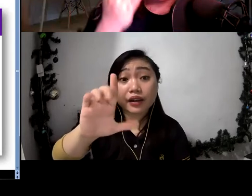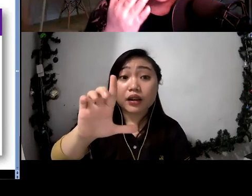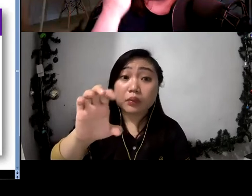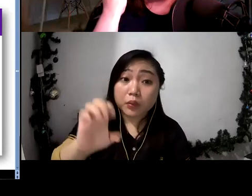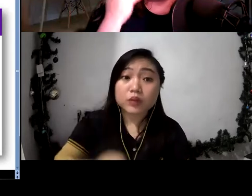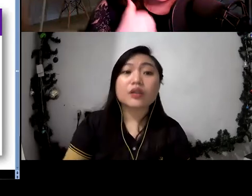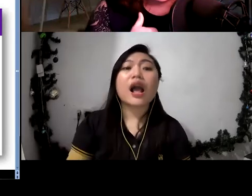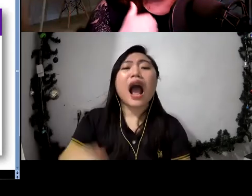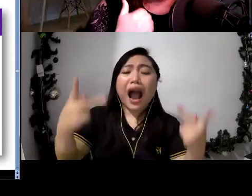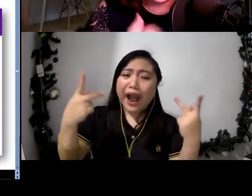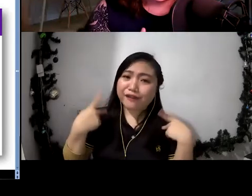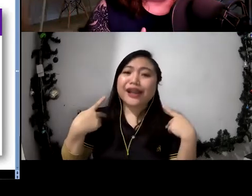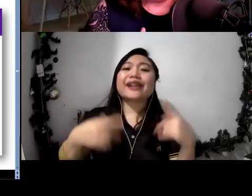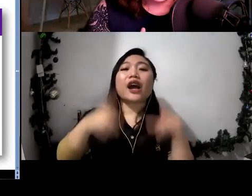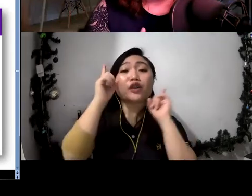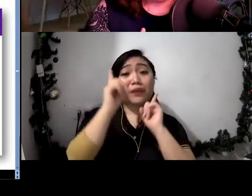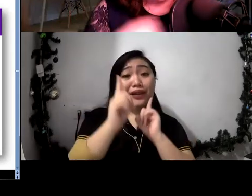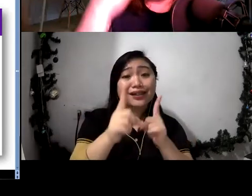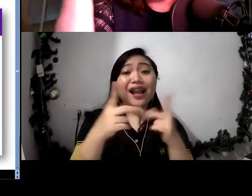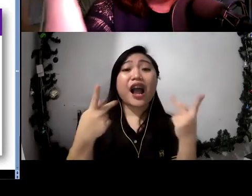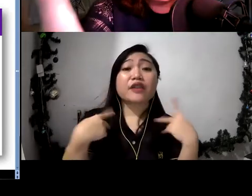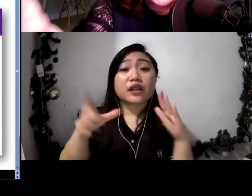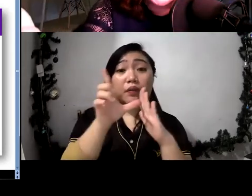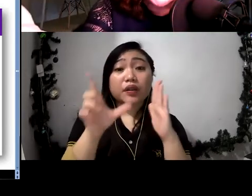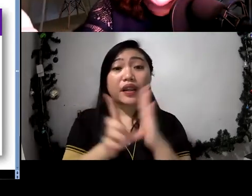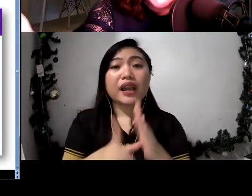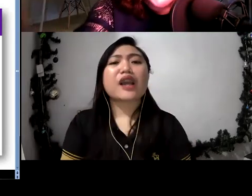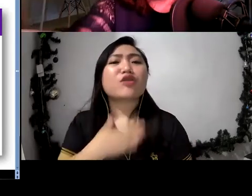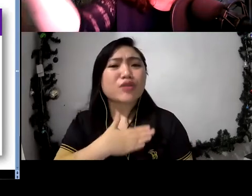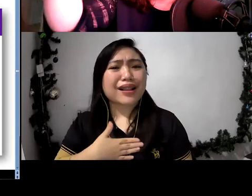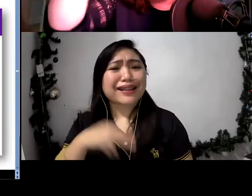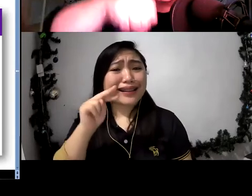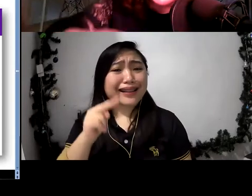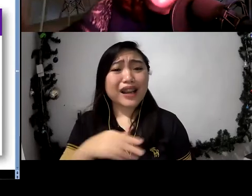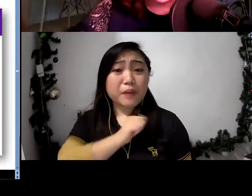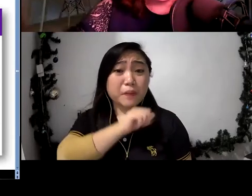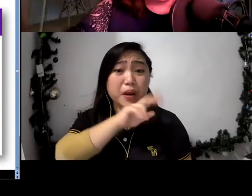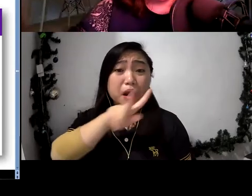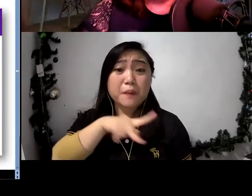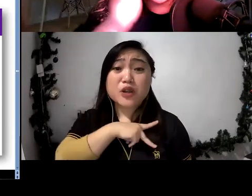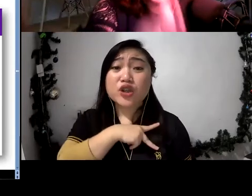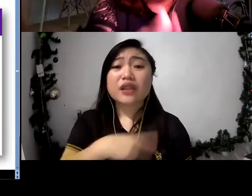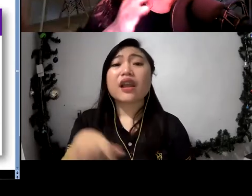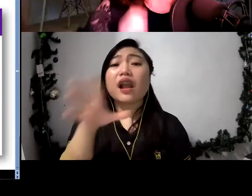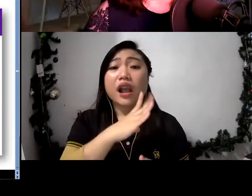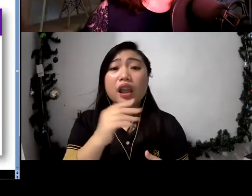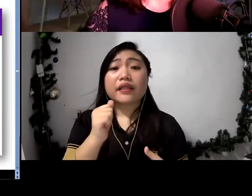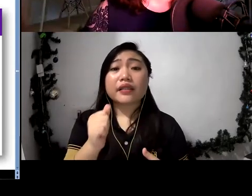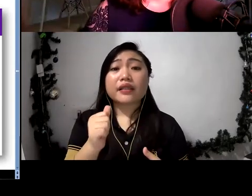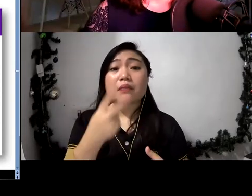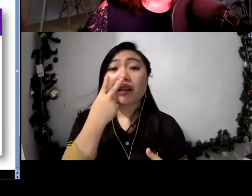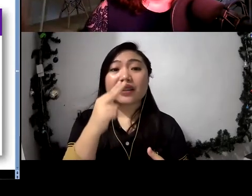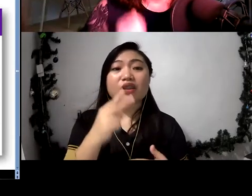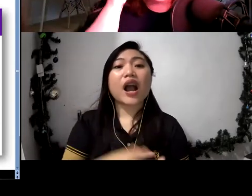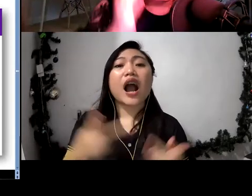na po tayong mga batas, kailangan lang po nating i-appreciate at i-implement, no? May God plan and budget po